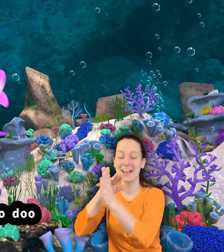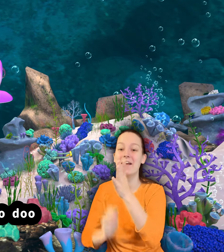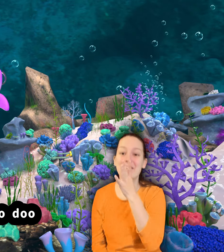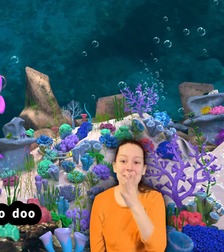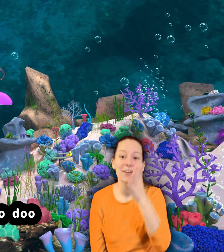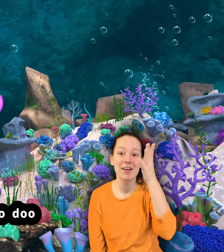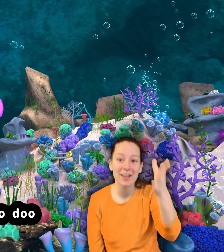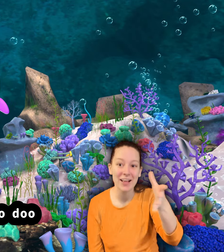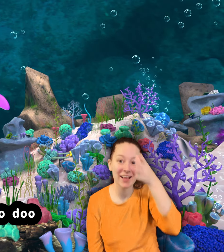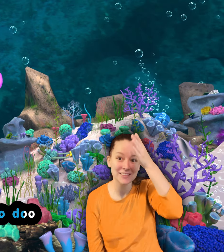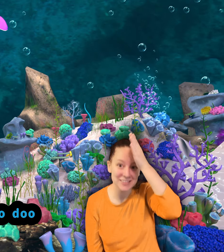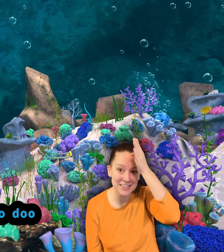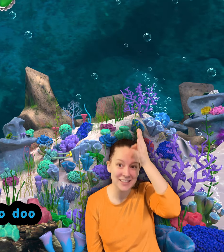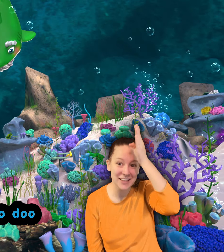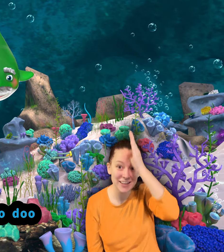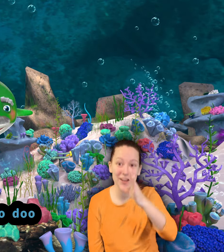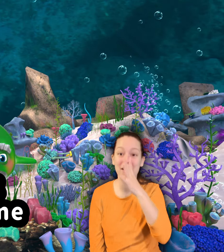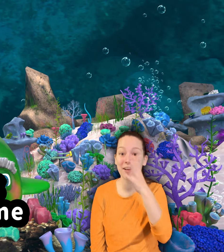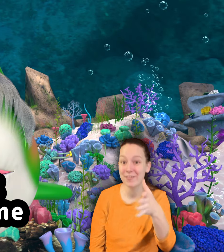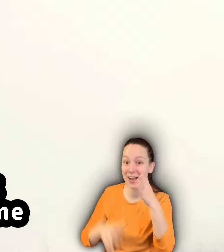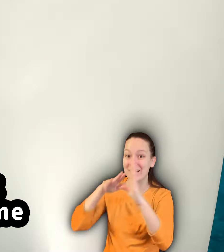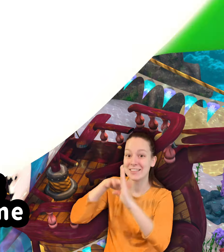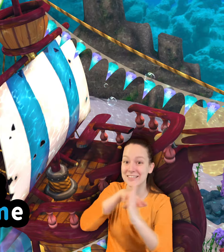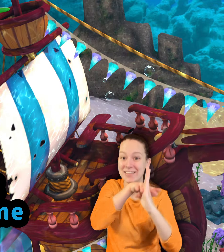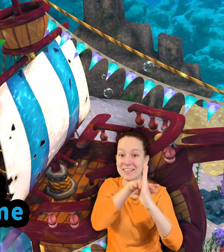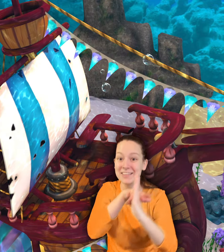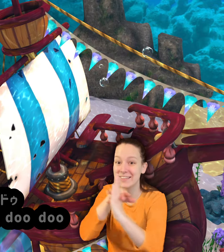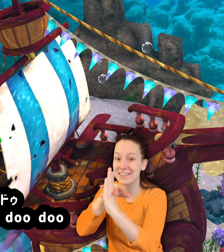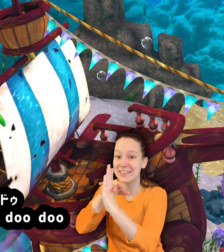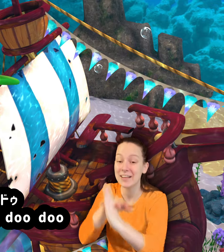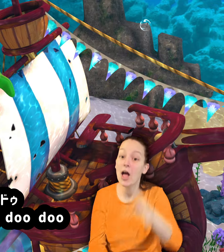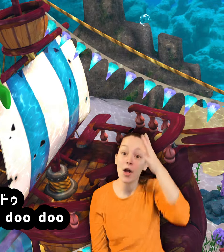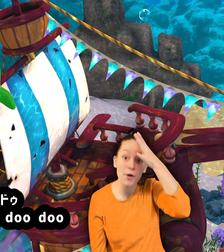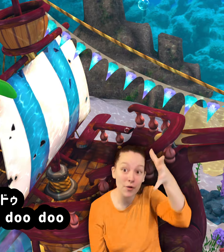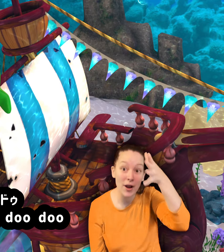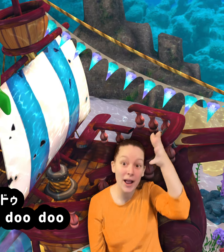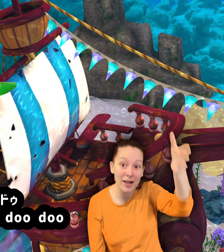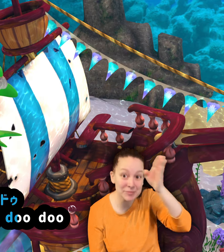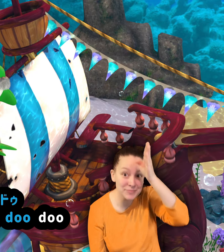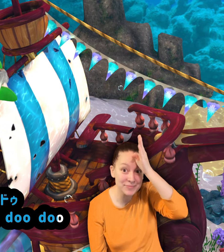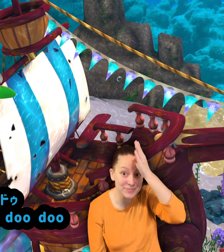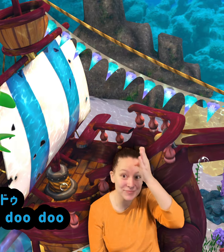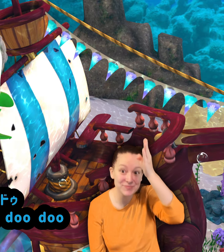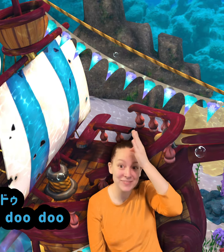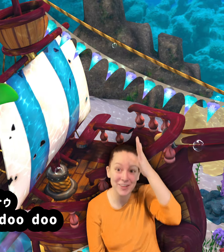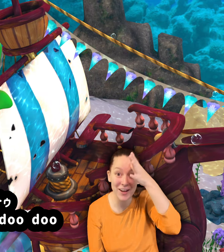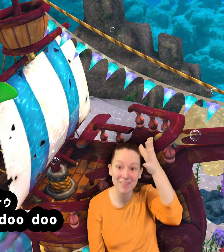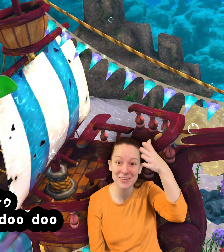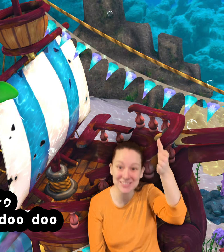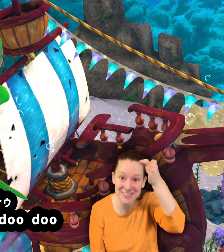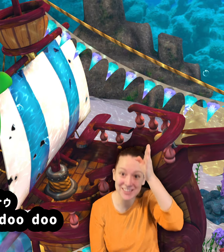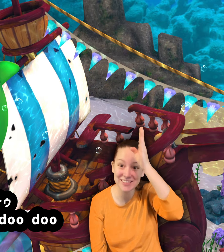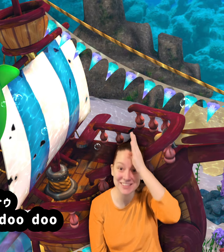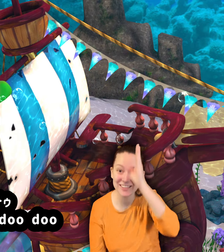ザメおばざめおばザメおじザメ